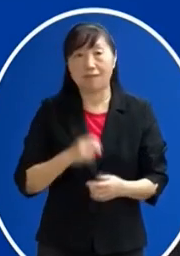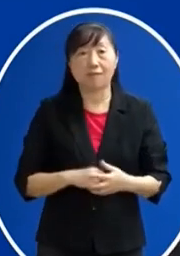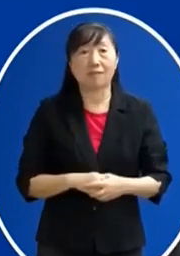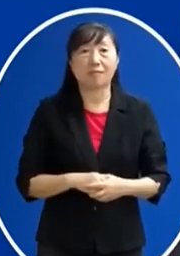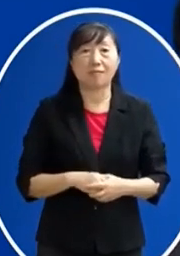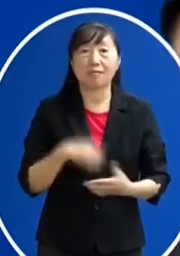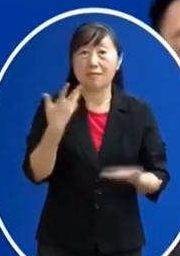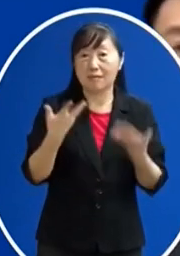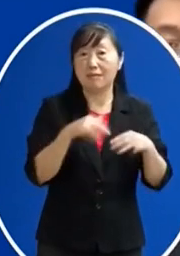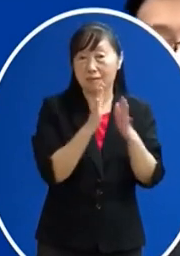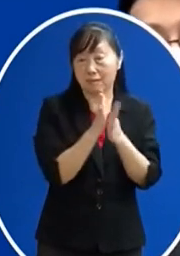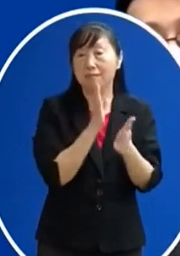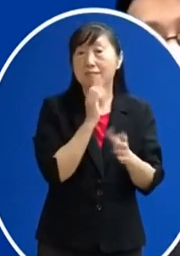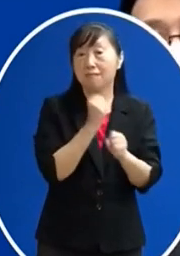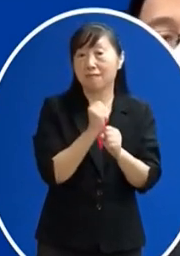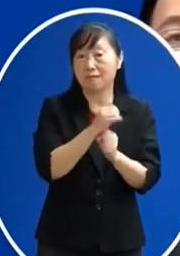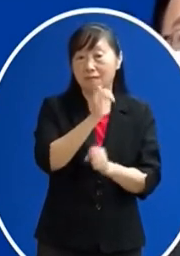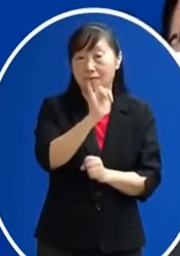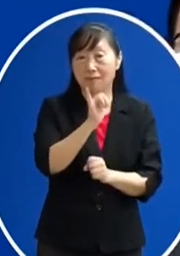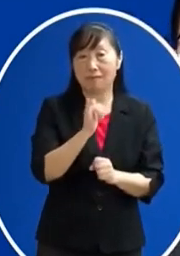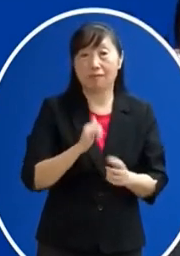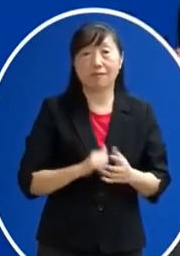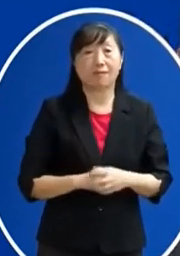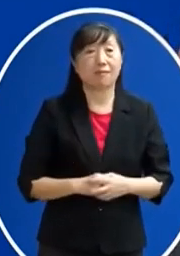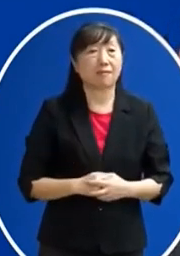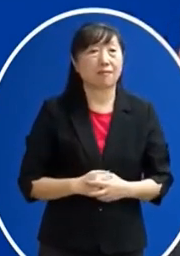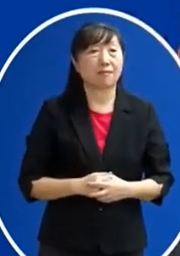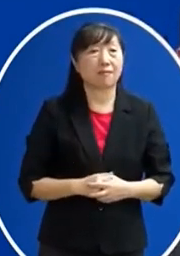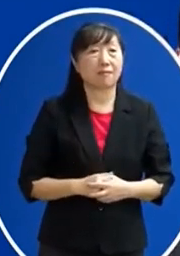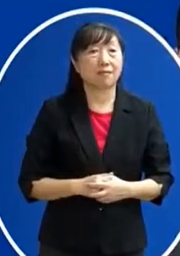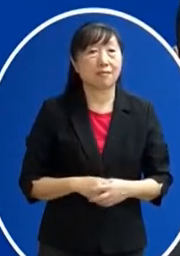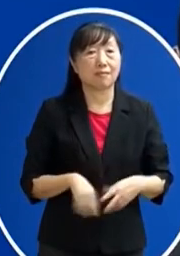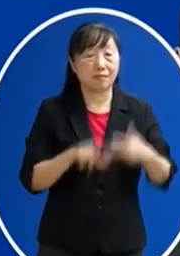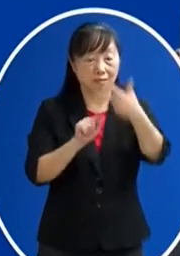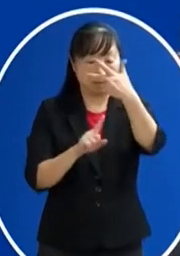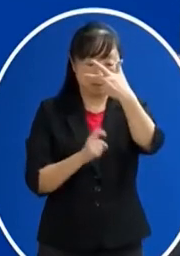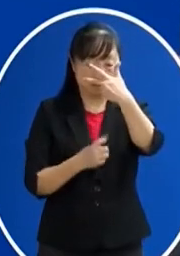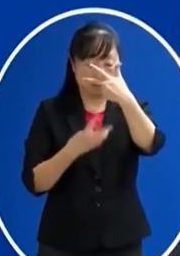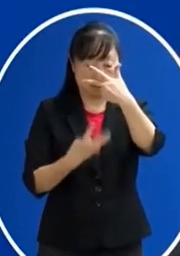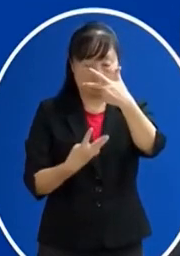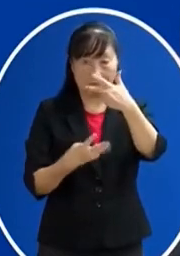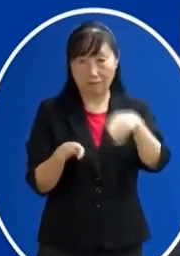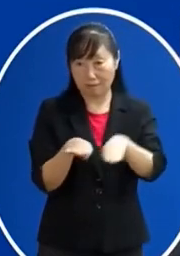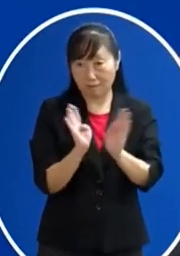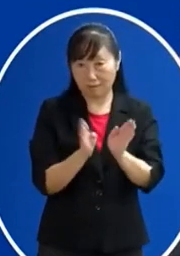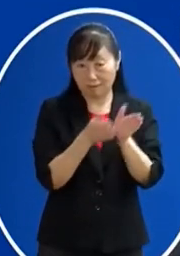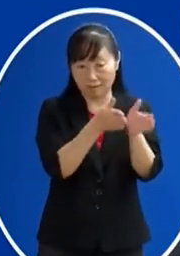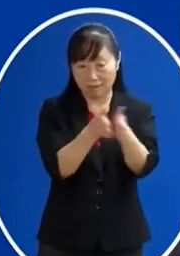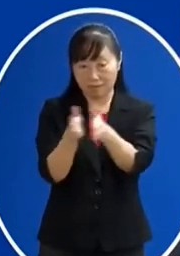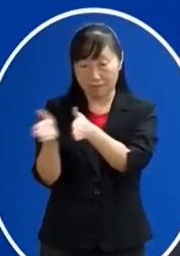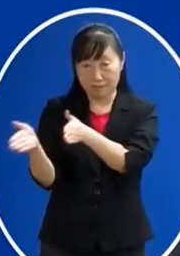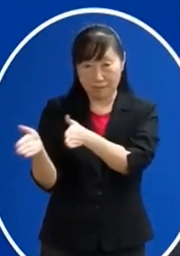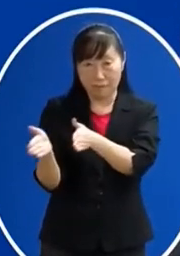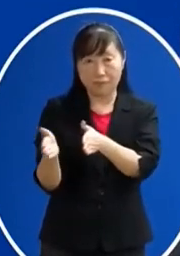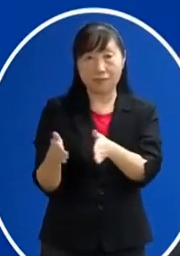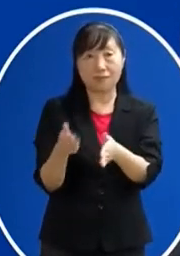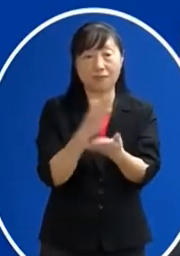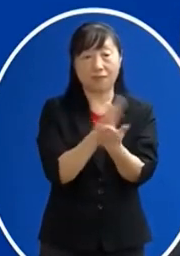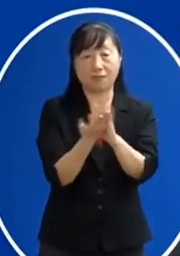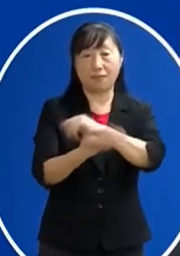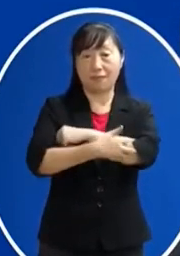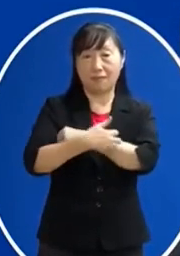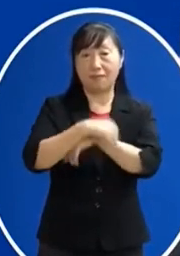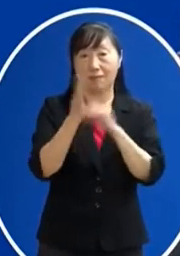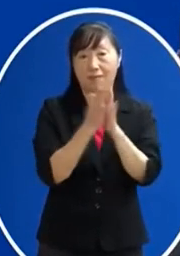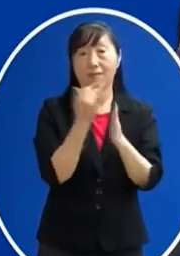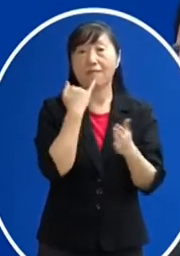哈，大概也都做了落实了这些相关的工作。那7月13号开始，就对于各类型的移工可以恢复转